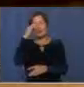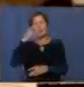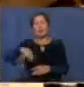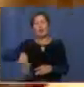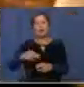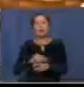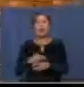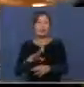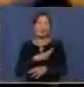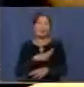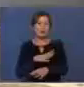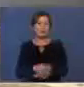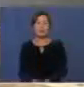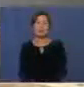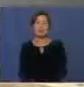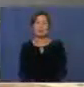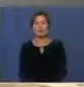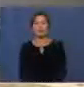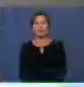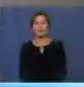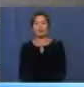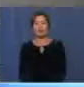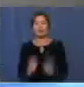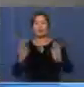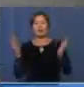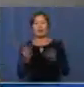шығарумен ерекшеленеді. Территориясы 45 гектар.